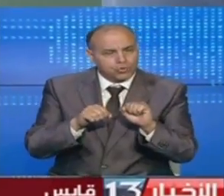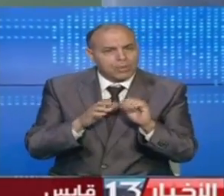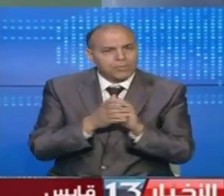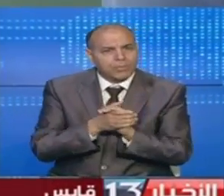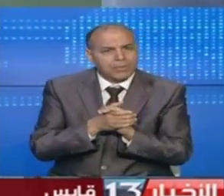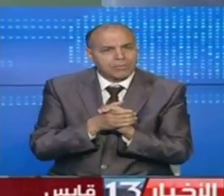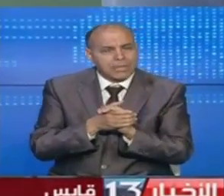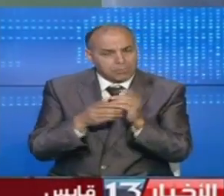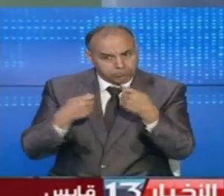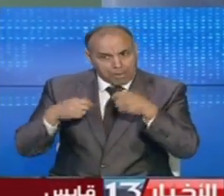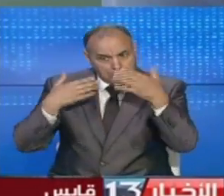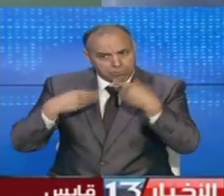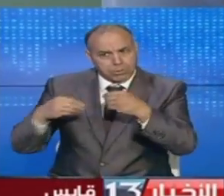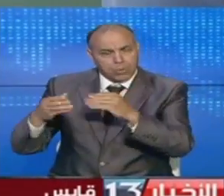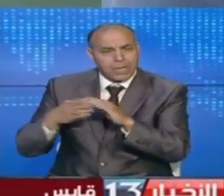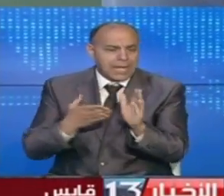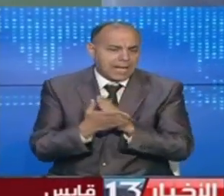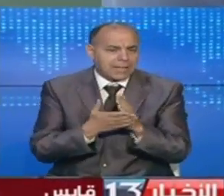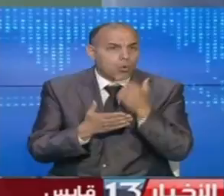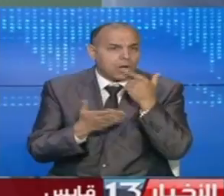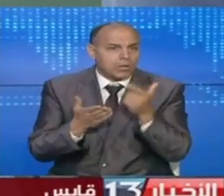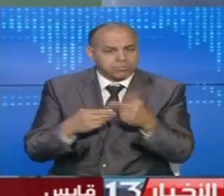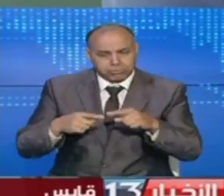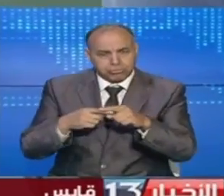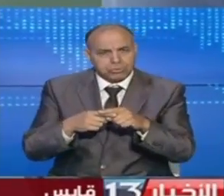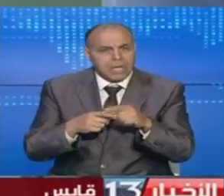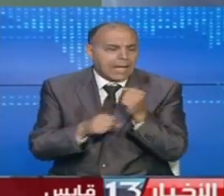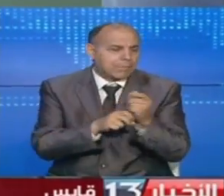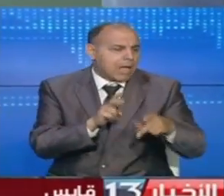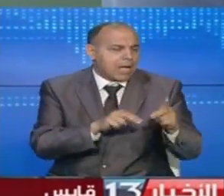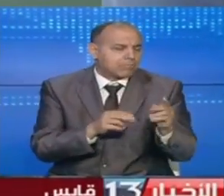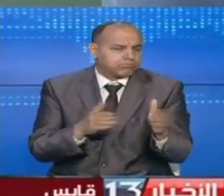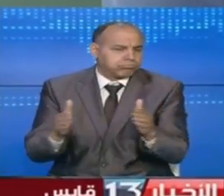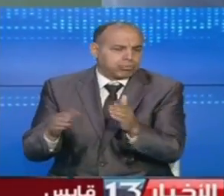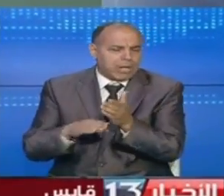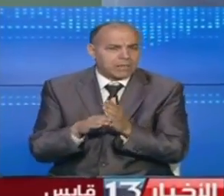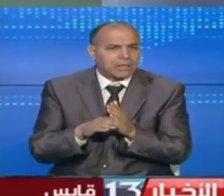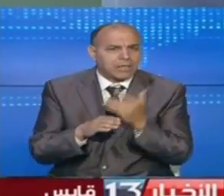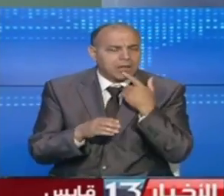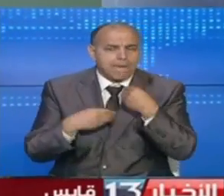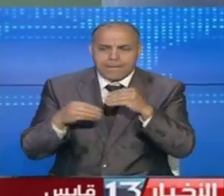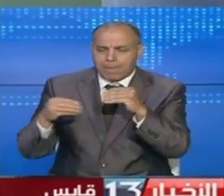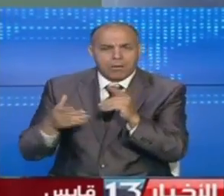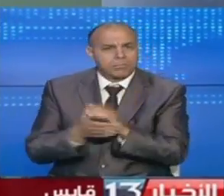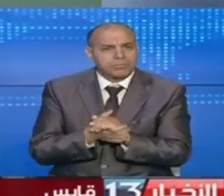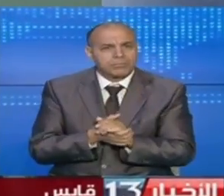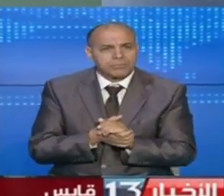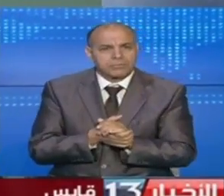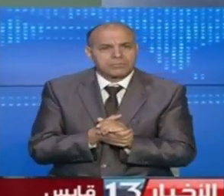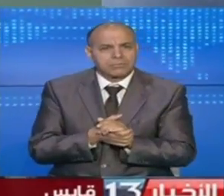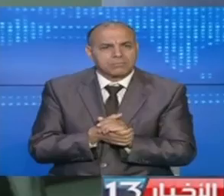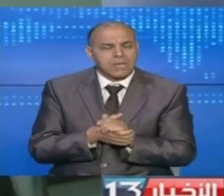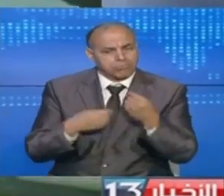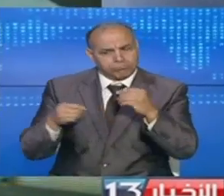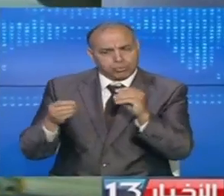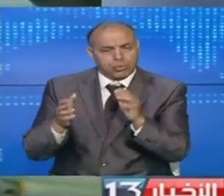قابل للتسويق، وطويقنا حضرنا الورشة باش تخرج منتوج بأكثر عدد ممكن يكفي السوق ويعطي نزود